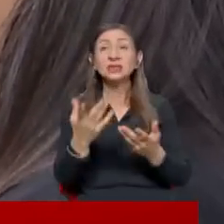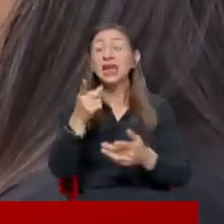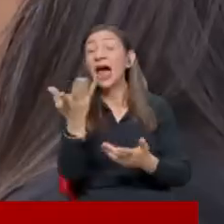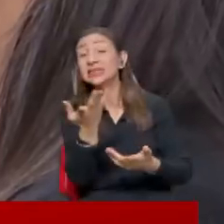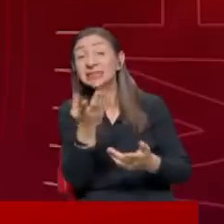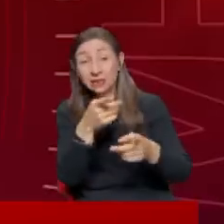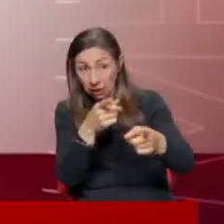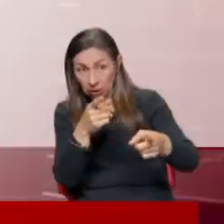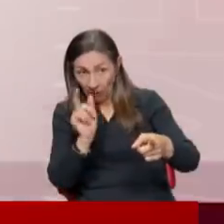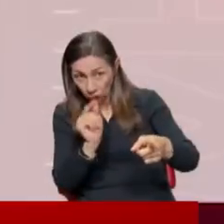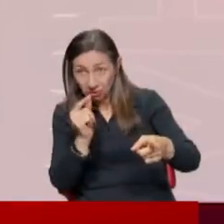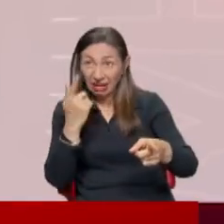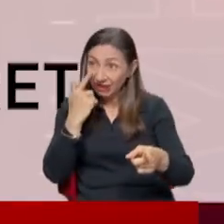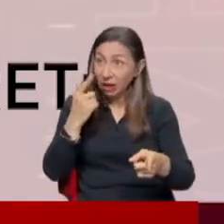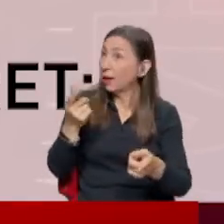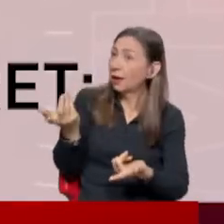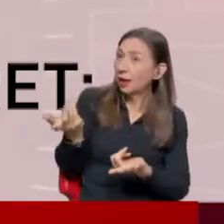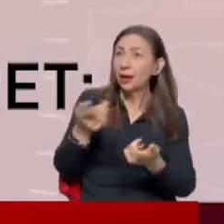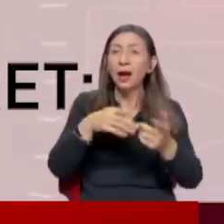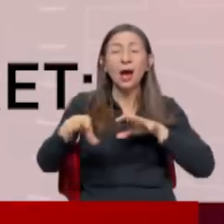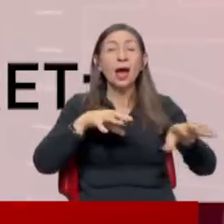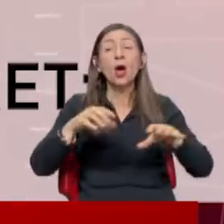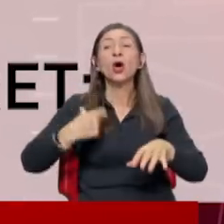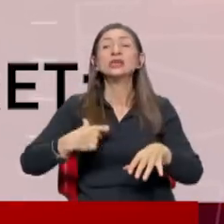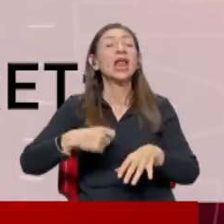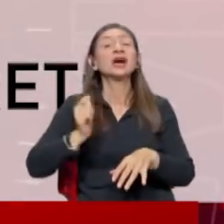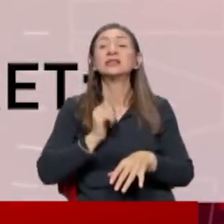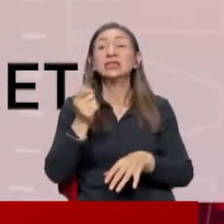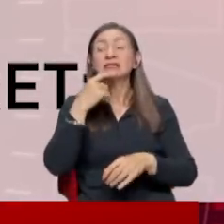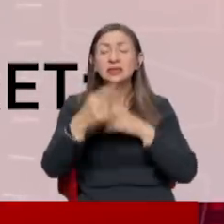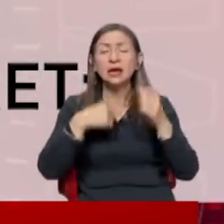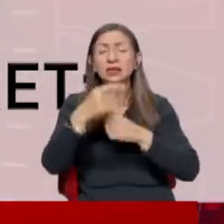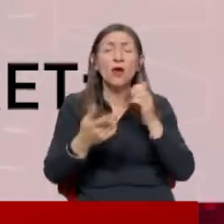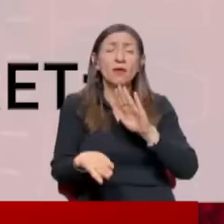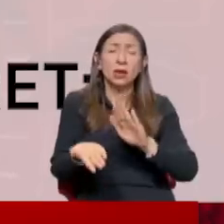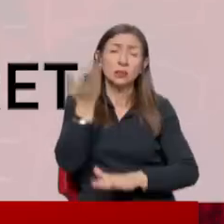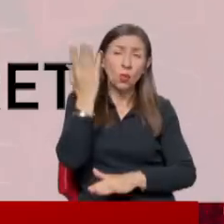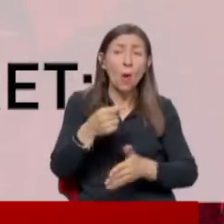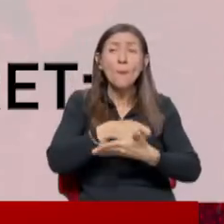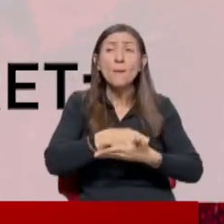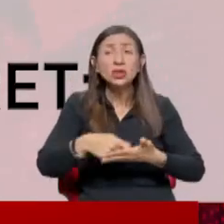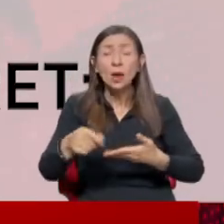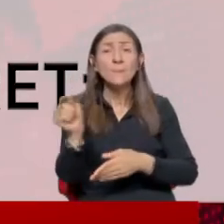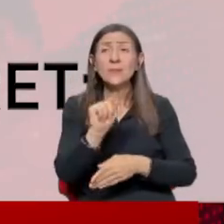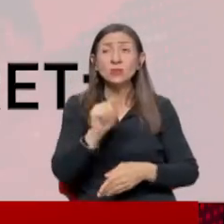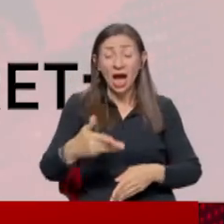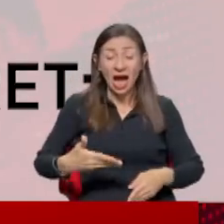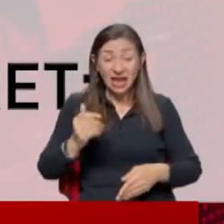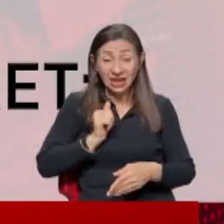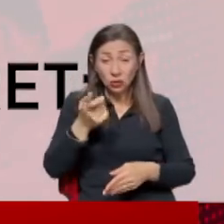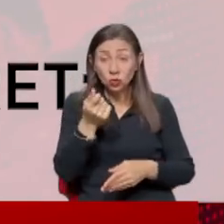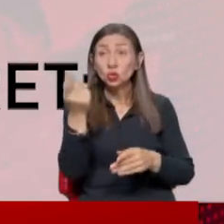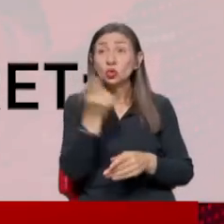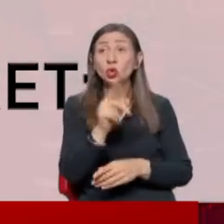hangi asgari ücretlisin? Özel sektördeki asgari ücretlilerin oranı yıldan yıla artıyor. Maaşları ise memurun asgari